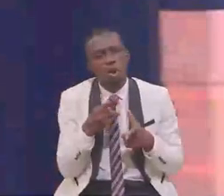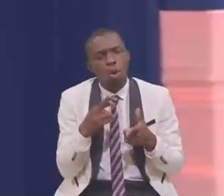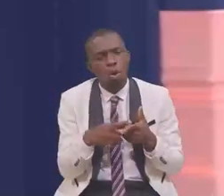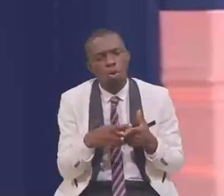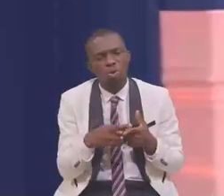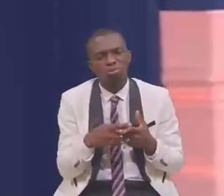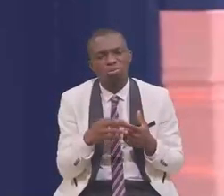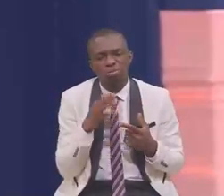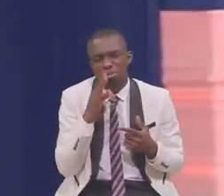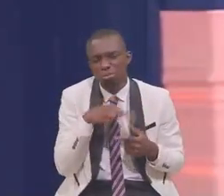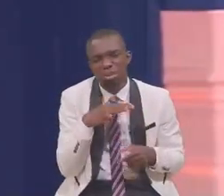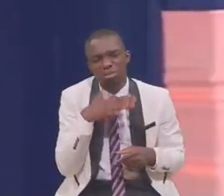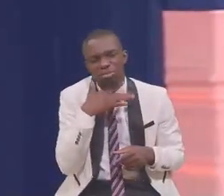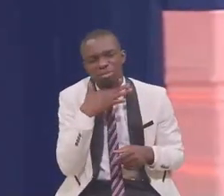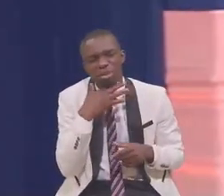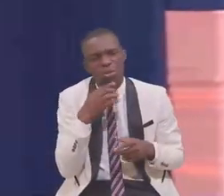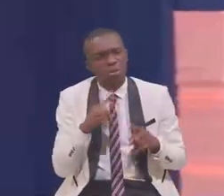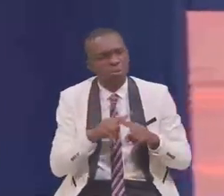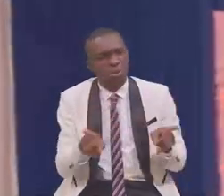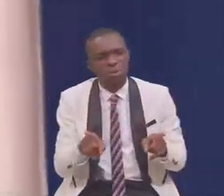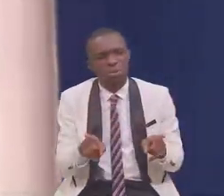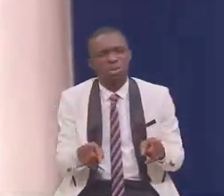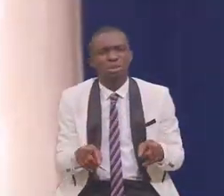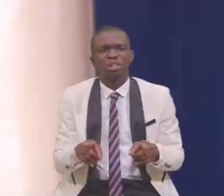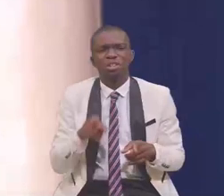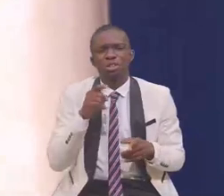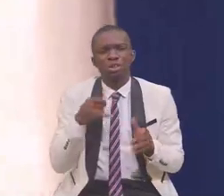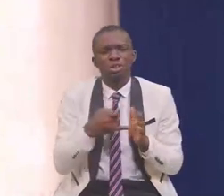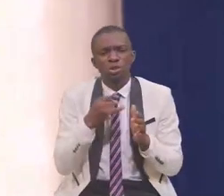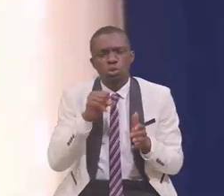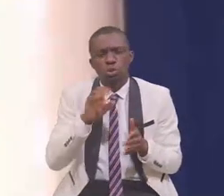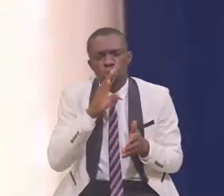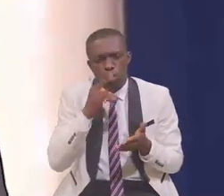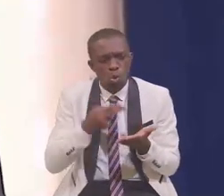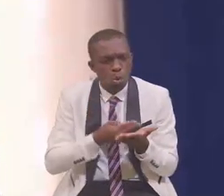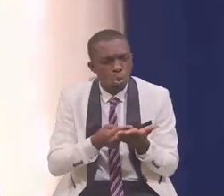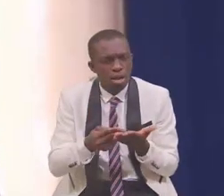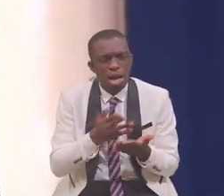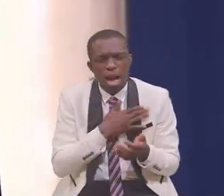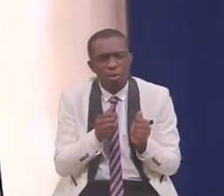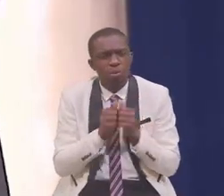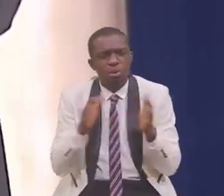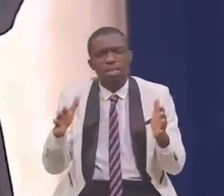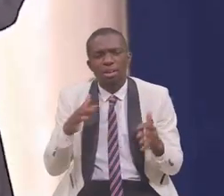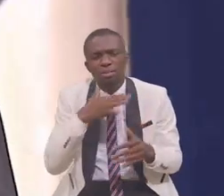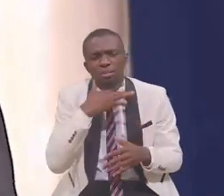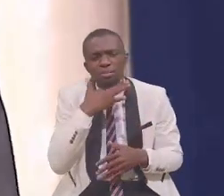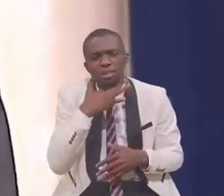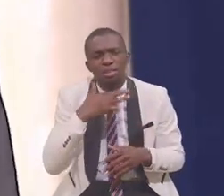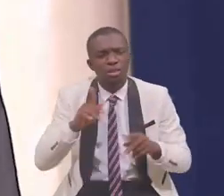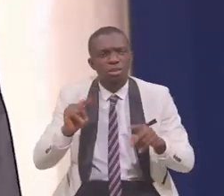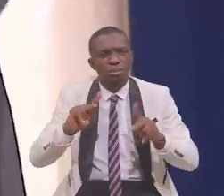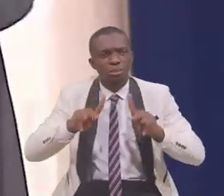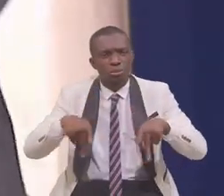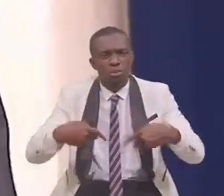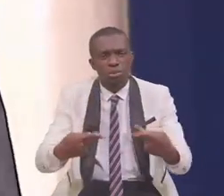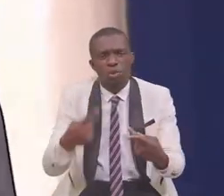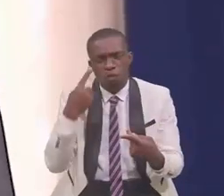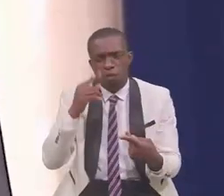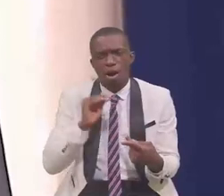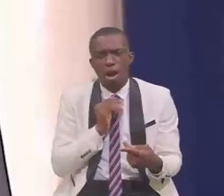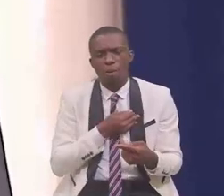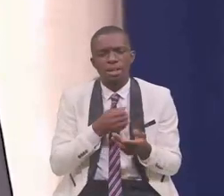de semblable, mais sainte et irrépréhensible, la provision pour notre sanctification. Allons aux